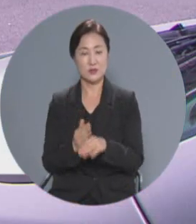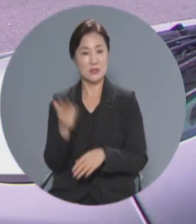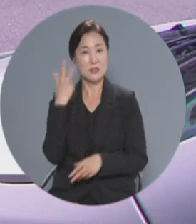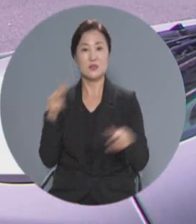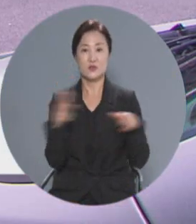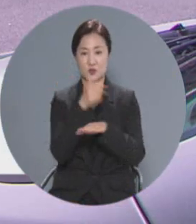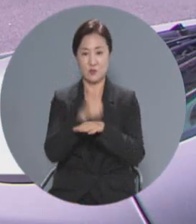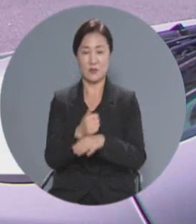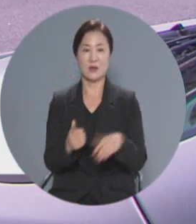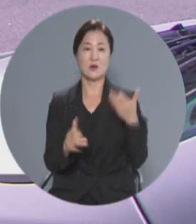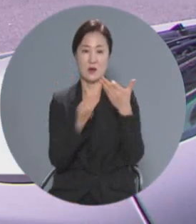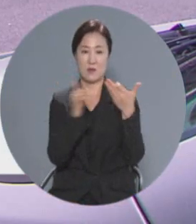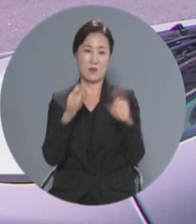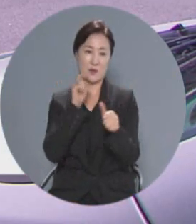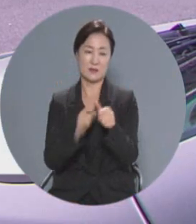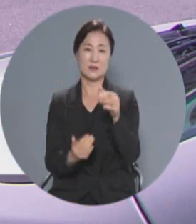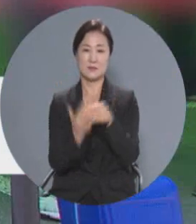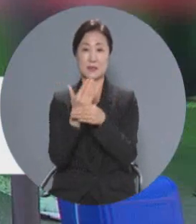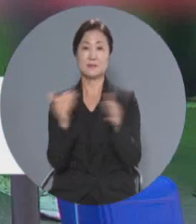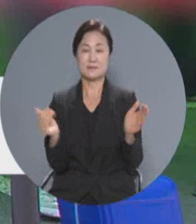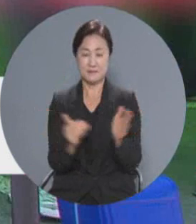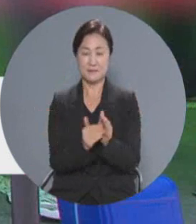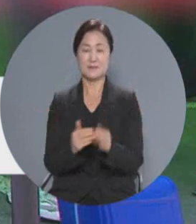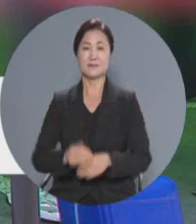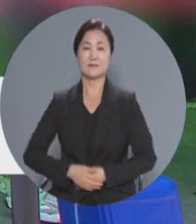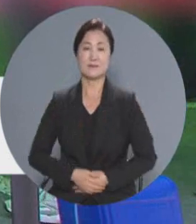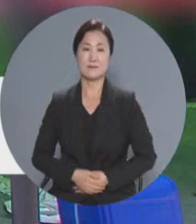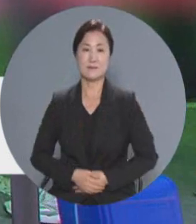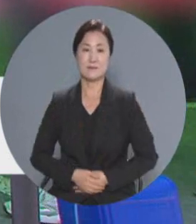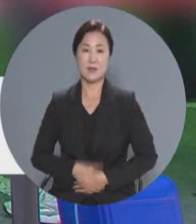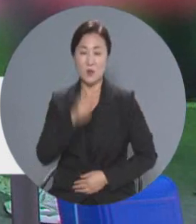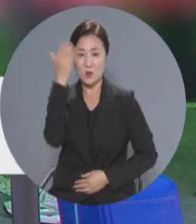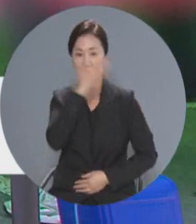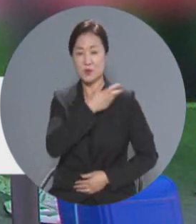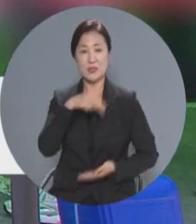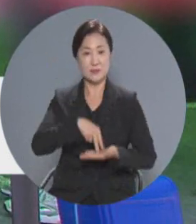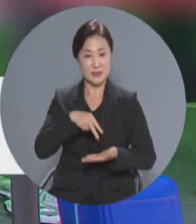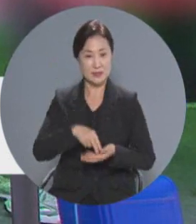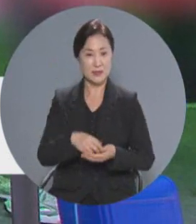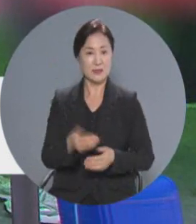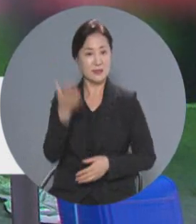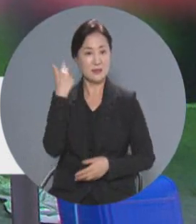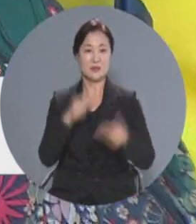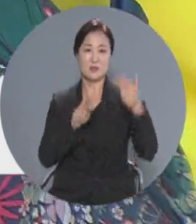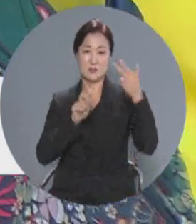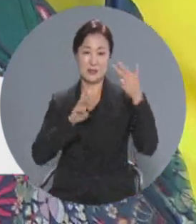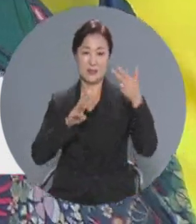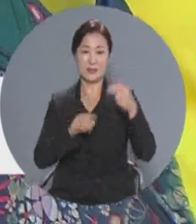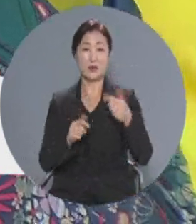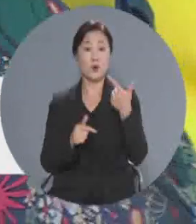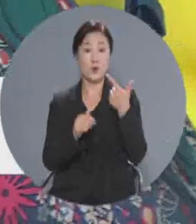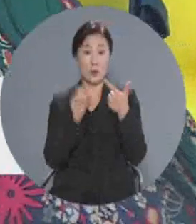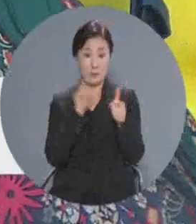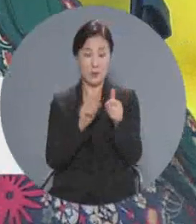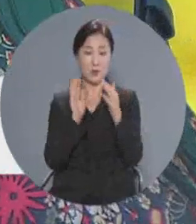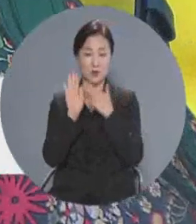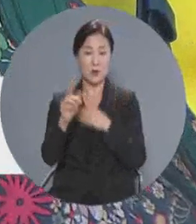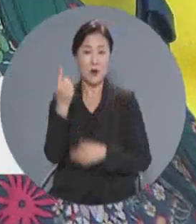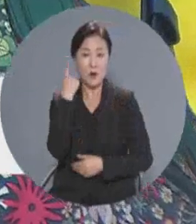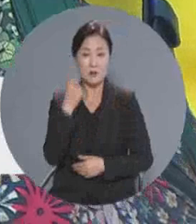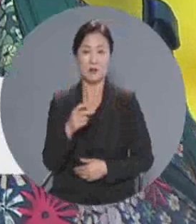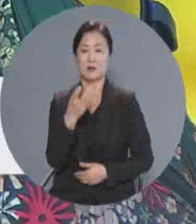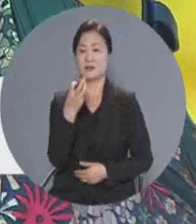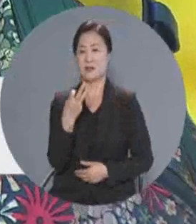주말 19명의 확진자가 추가로 발생했습니다. 여수시에 따르면 지난 24일 6명에 이어 어제는